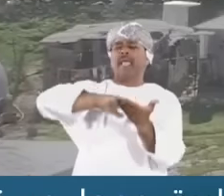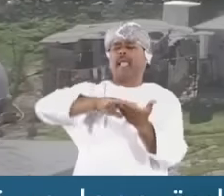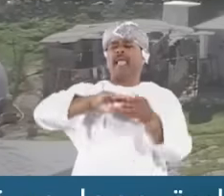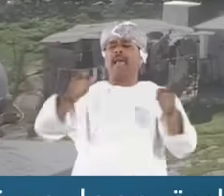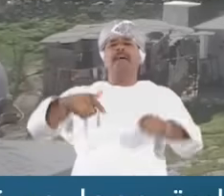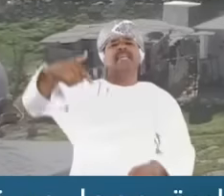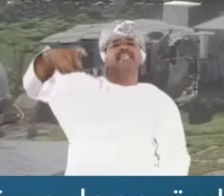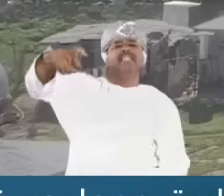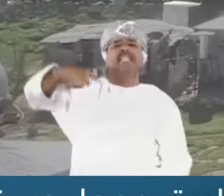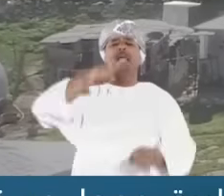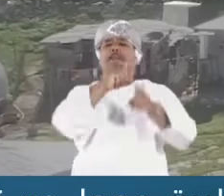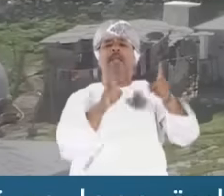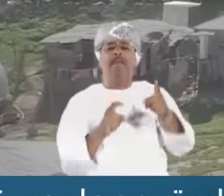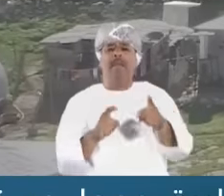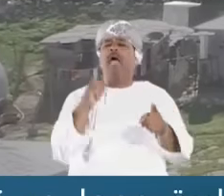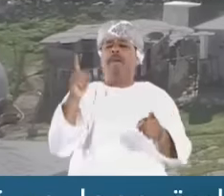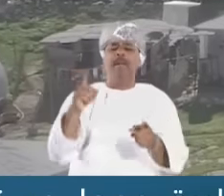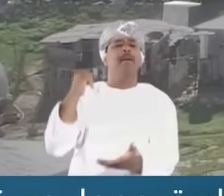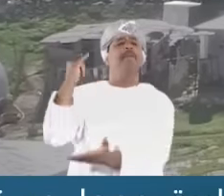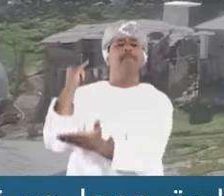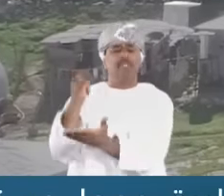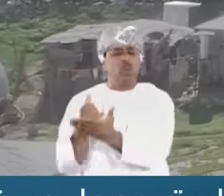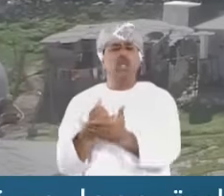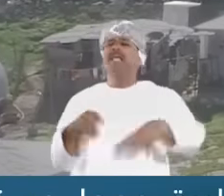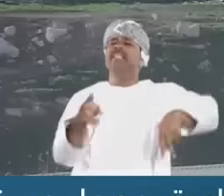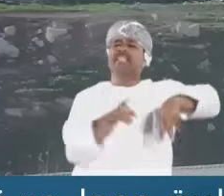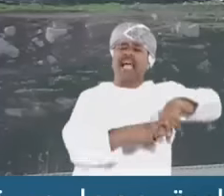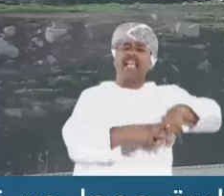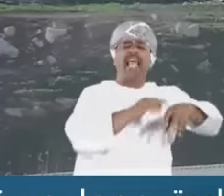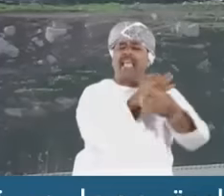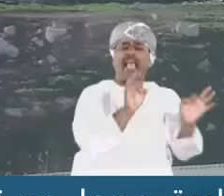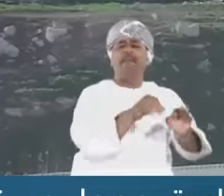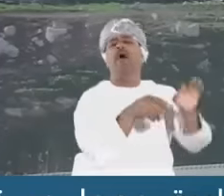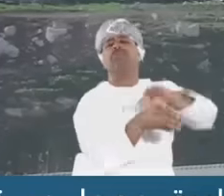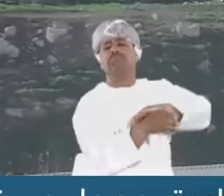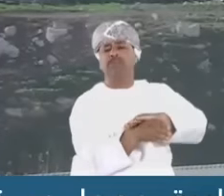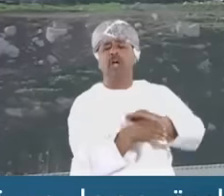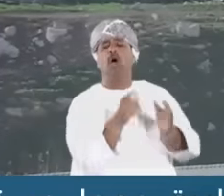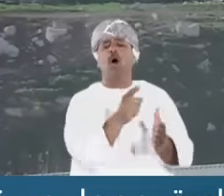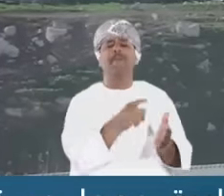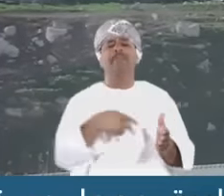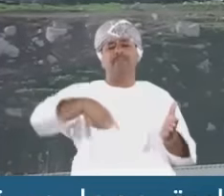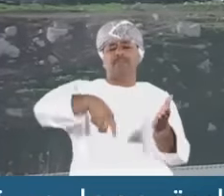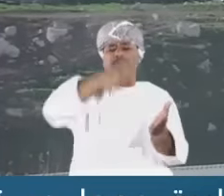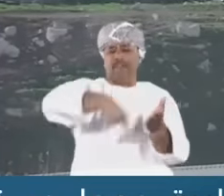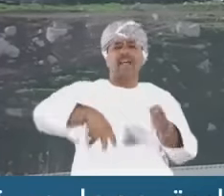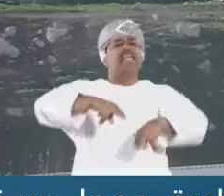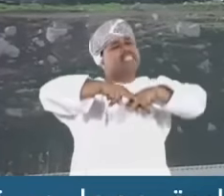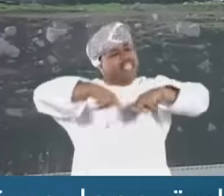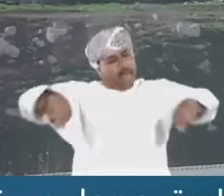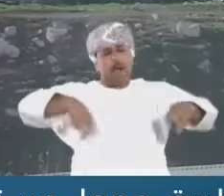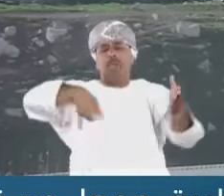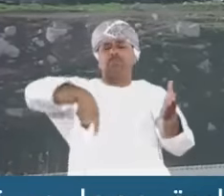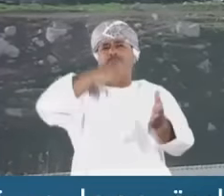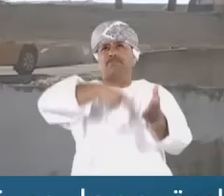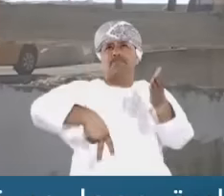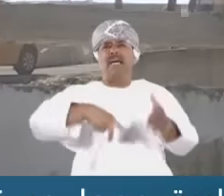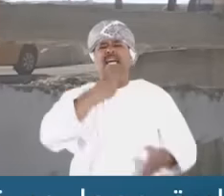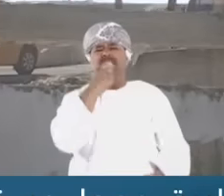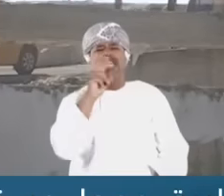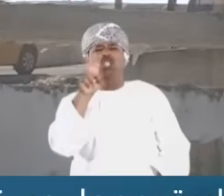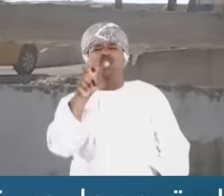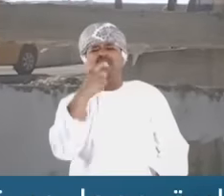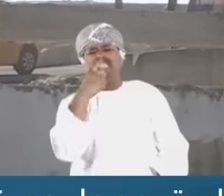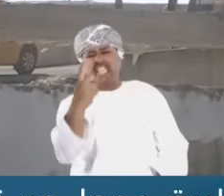من الأراضي التي بقيت تحت السيطرة الإسرائيلية الكاملة كجزء من اتفاقات السلام الموقعة قبل عقدين من